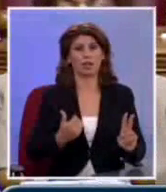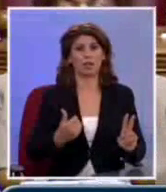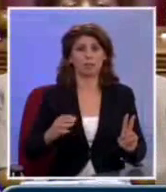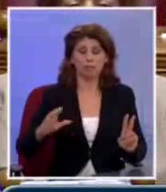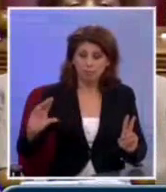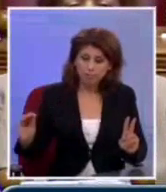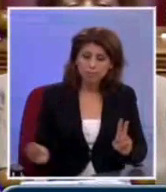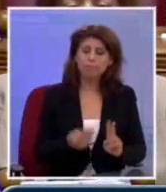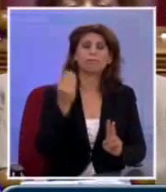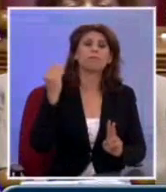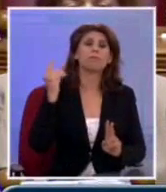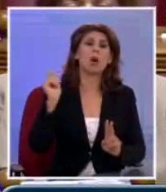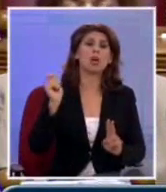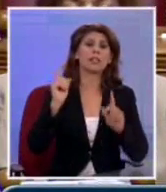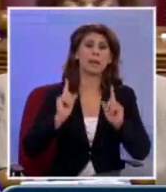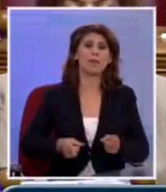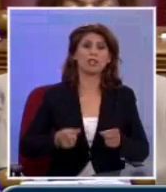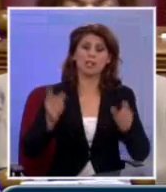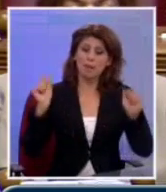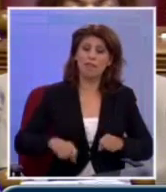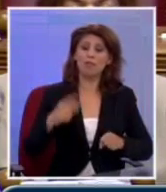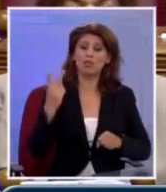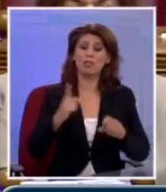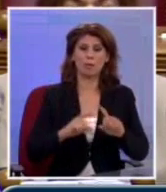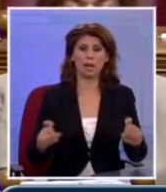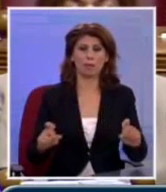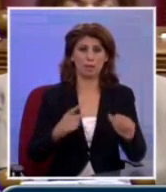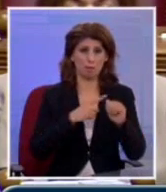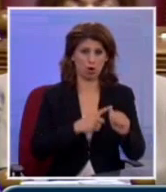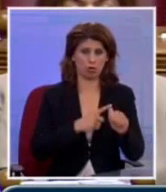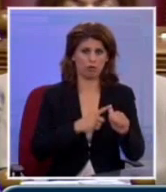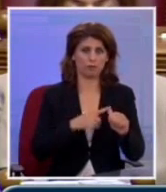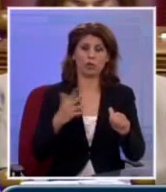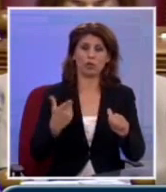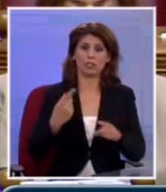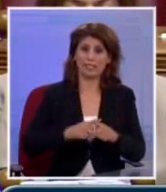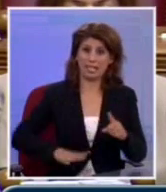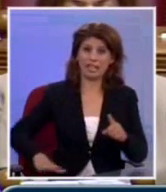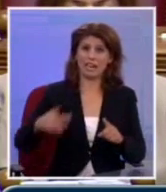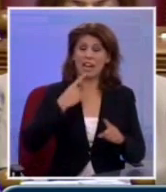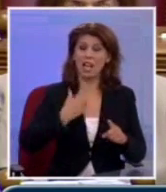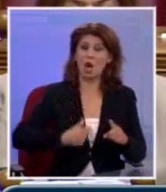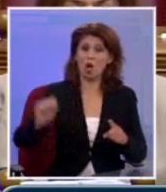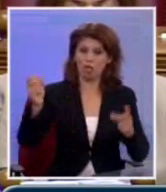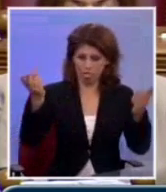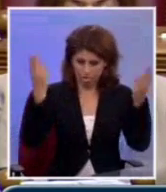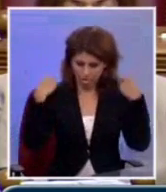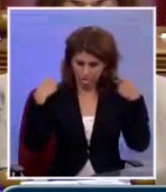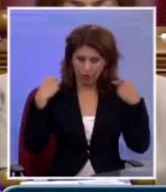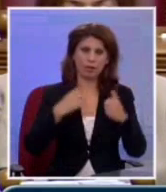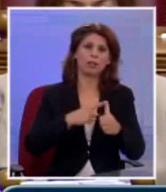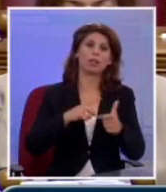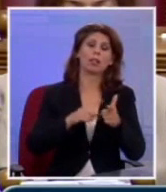πρωτογενή πολιτική απόφαση που να επιβεβαιώσει δύο πράγματα. Αφενός το ότι ο ελληνικός λαός λέει όχι στην υποταγή, και